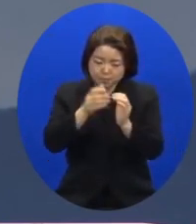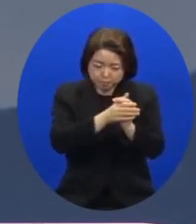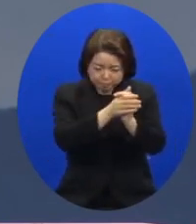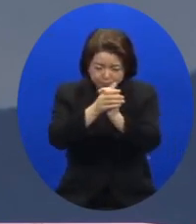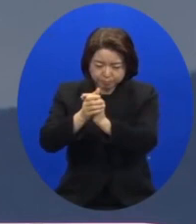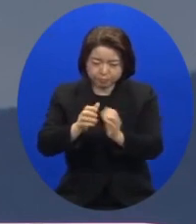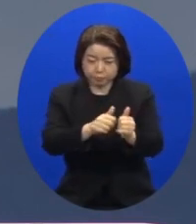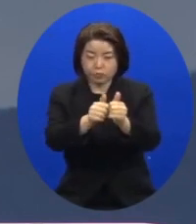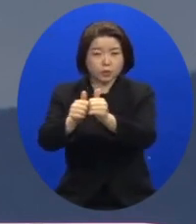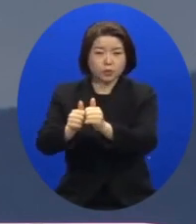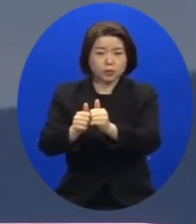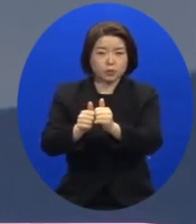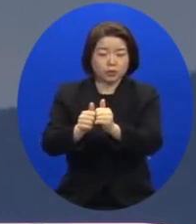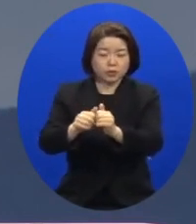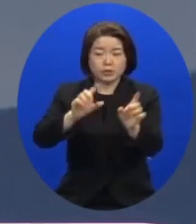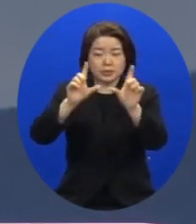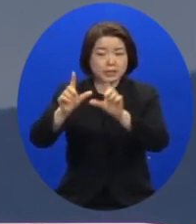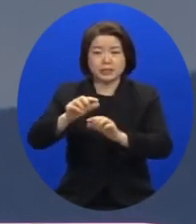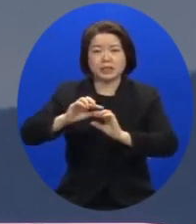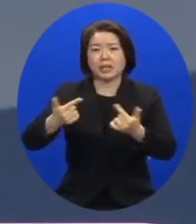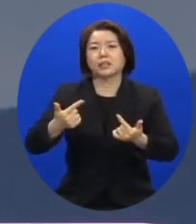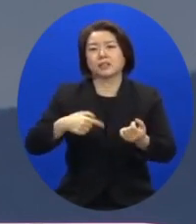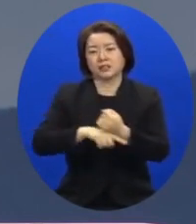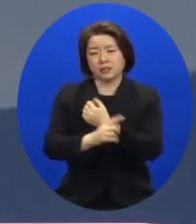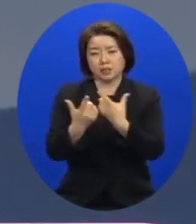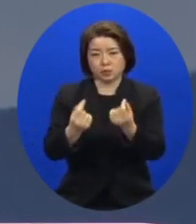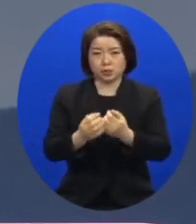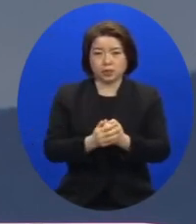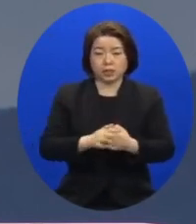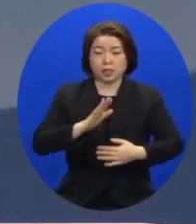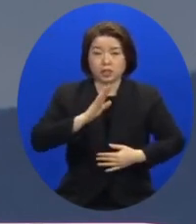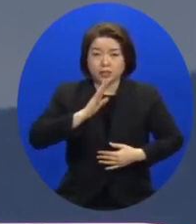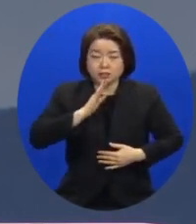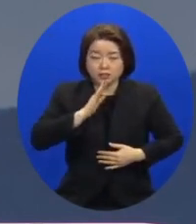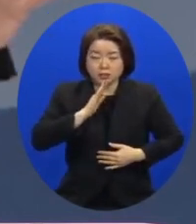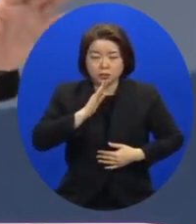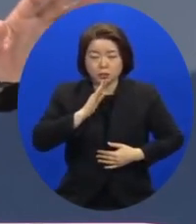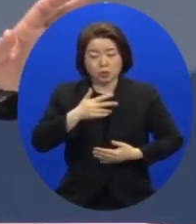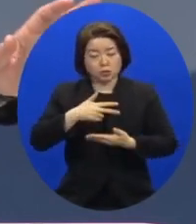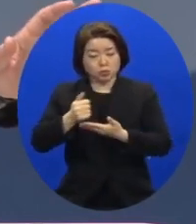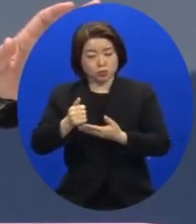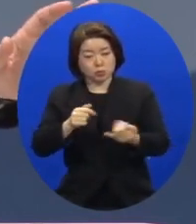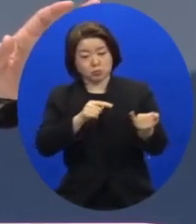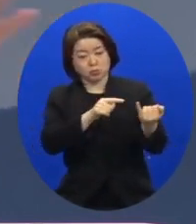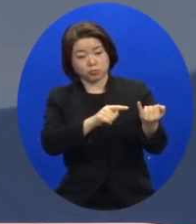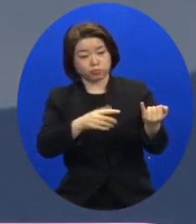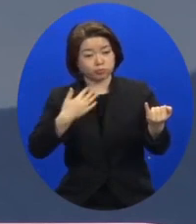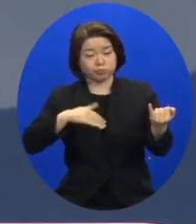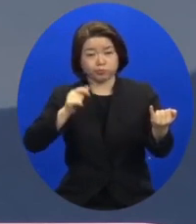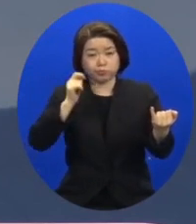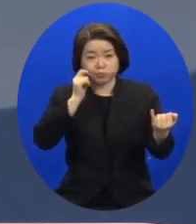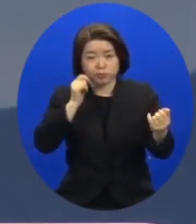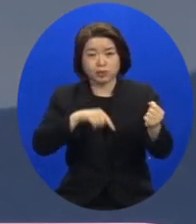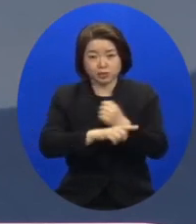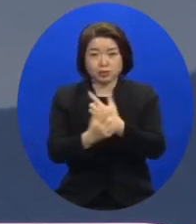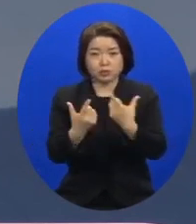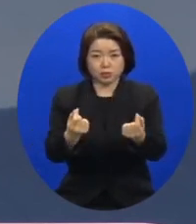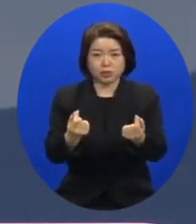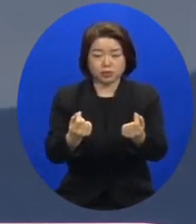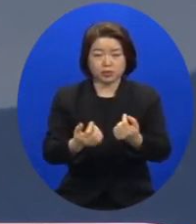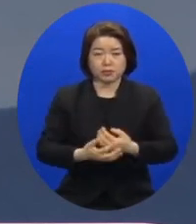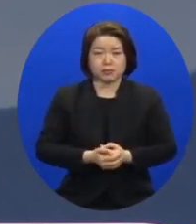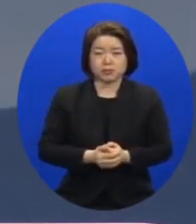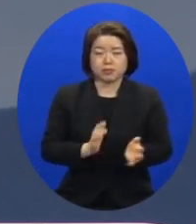동행하면서 살지 않았다는 겁니다 실제로 주님은 그 사람을 전혀 모르는 사람 이라는 뜻이죠